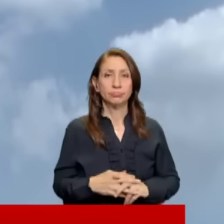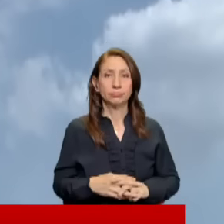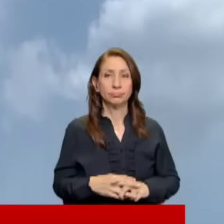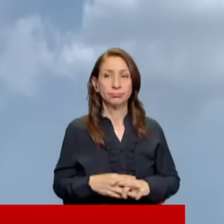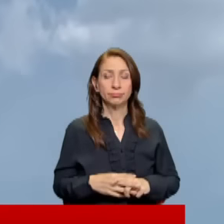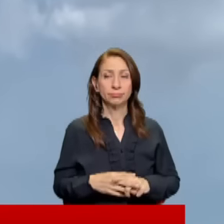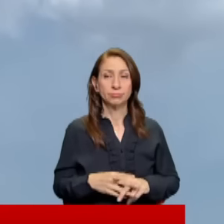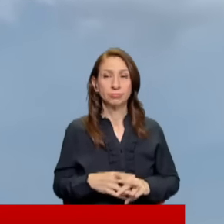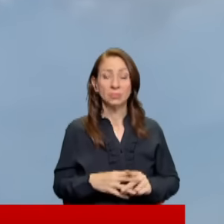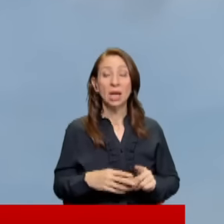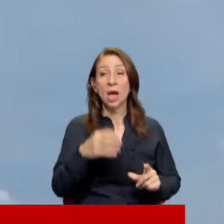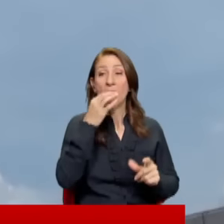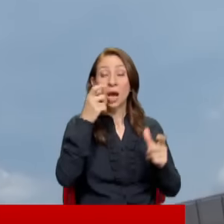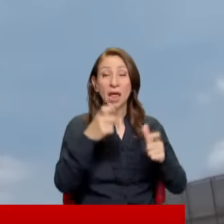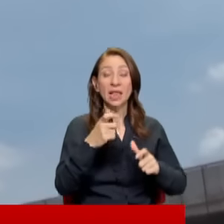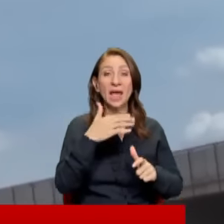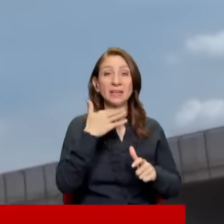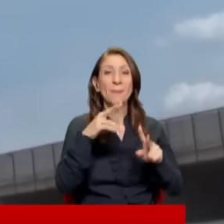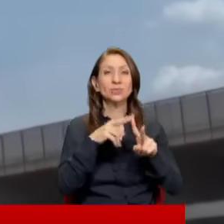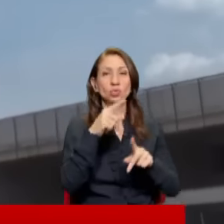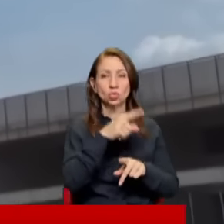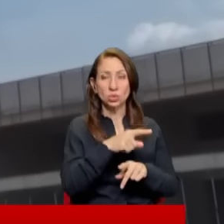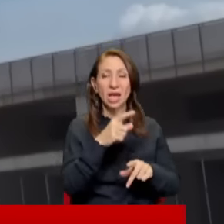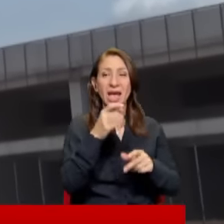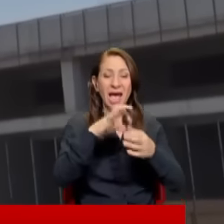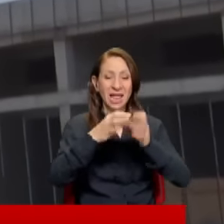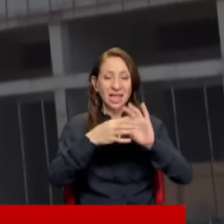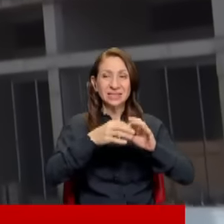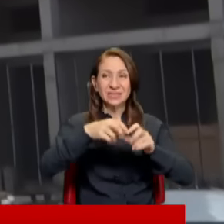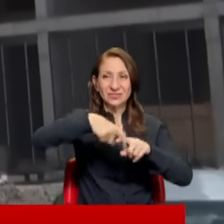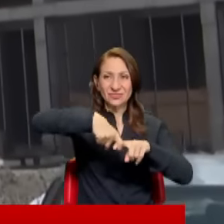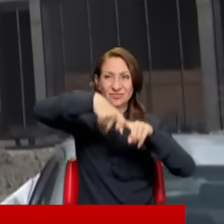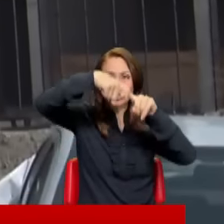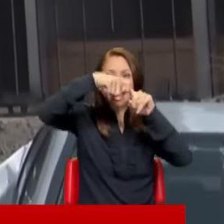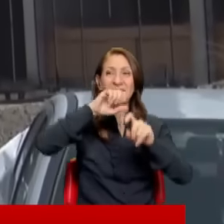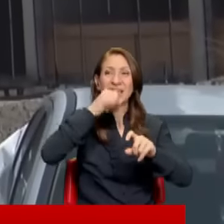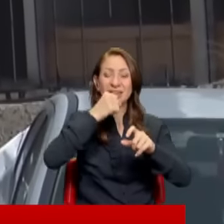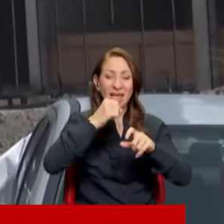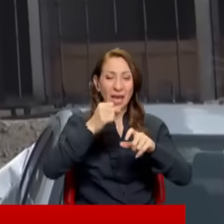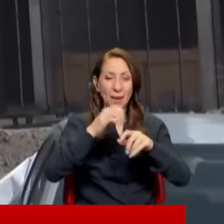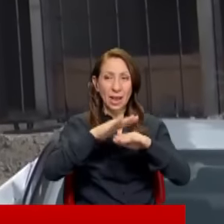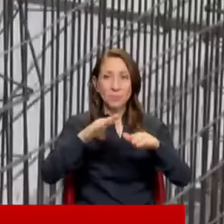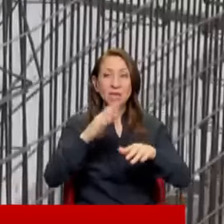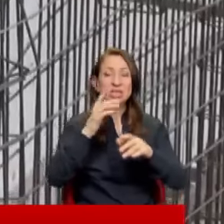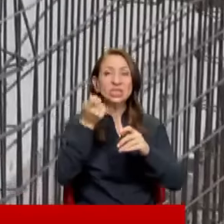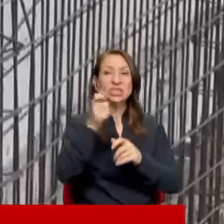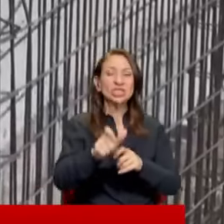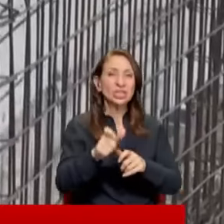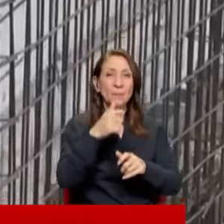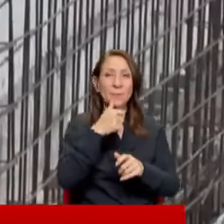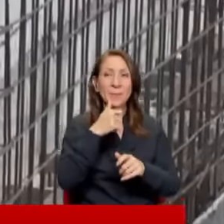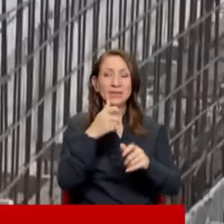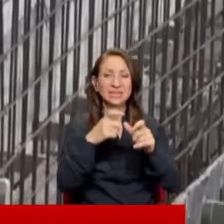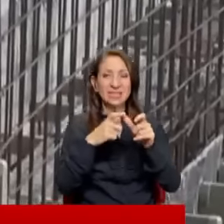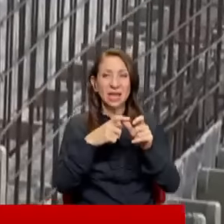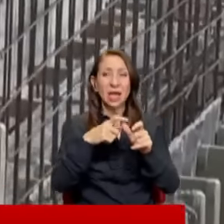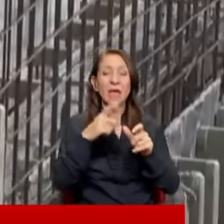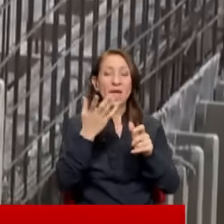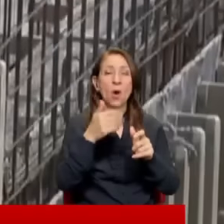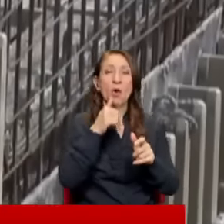oldu Ankara'nın Etimeskut ilçesinde halatı kopan vincin üstündeki tahta kalıp parçası inşaat işçisi Baba Sıddık küçük